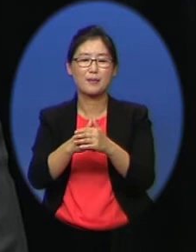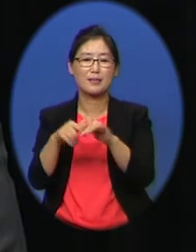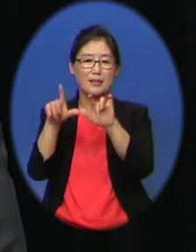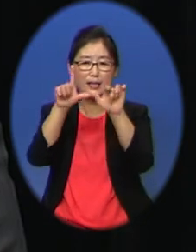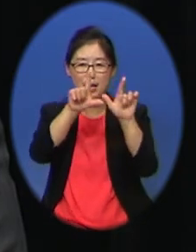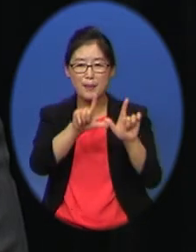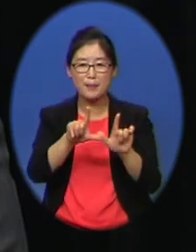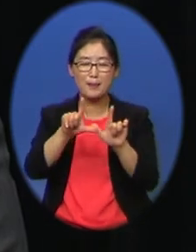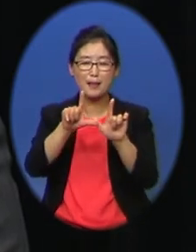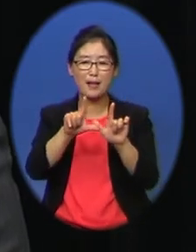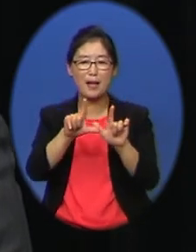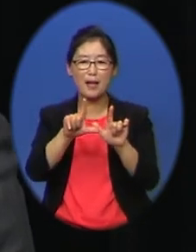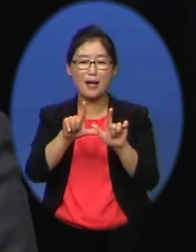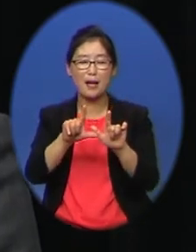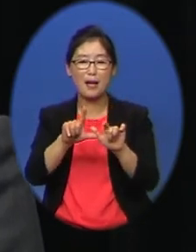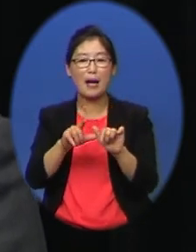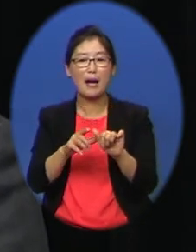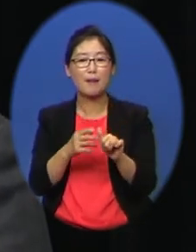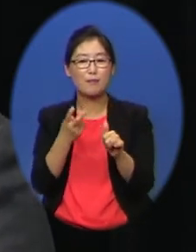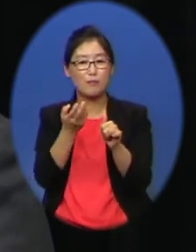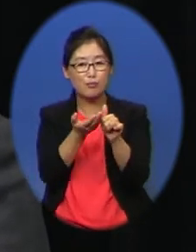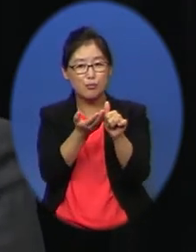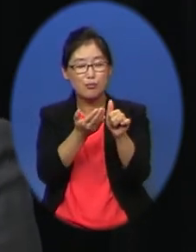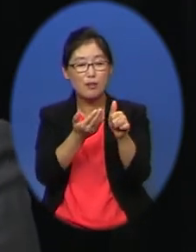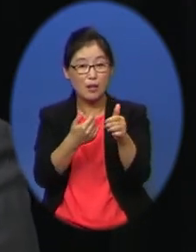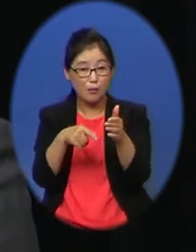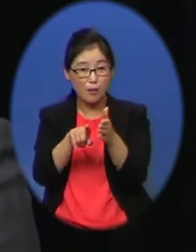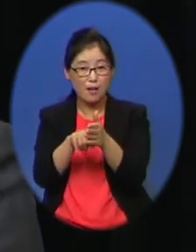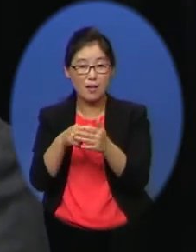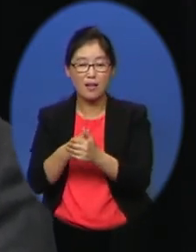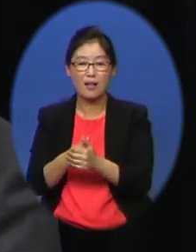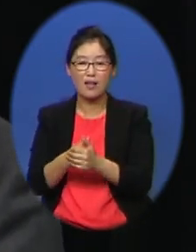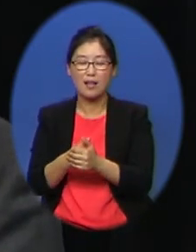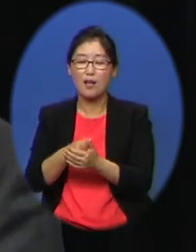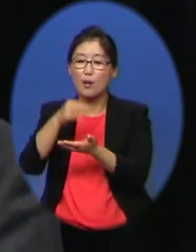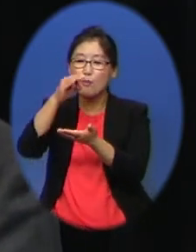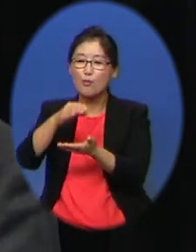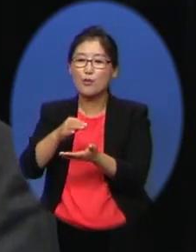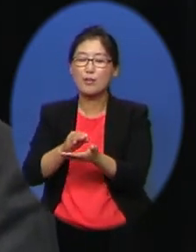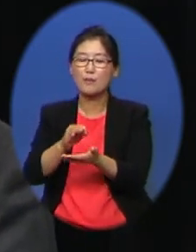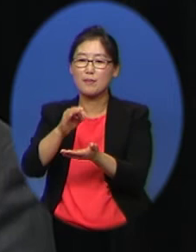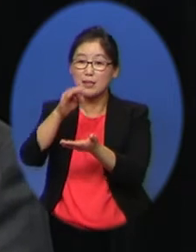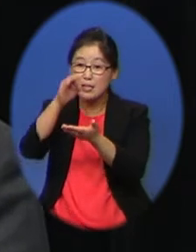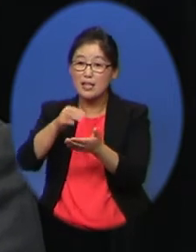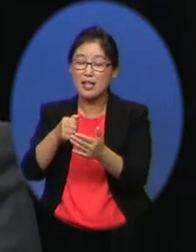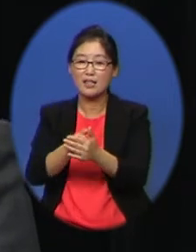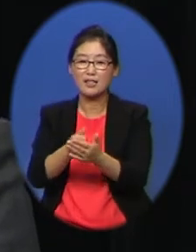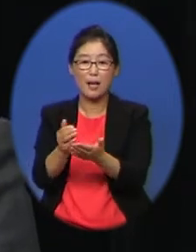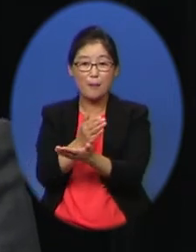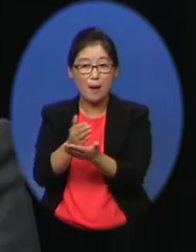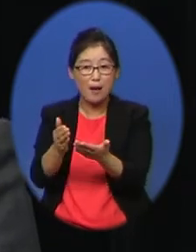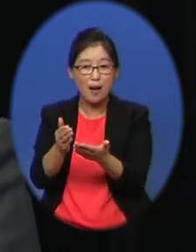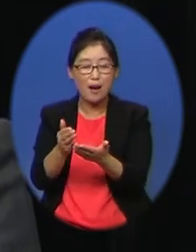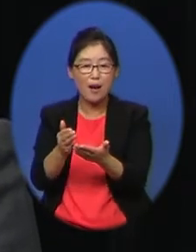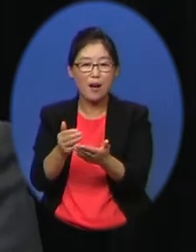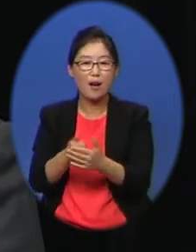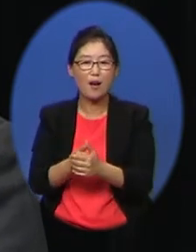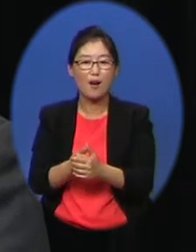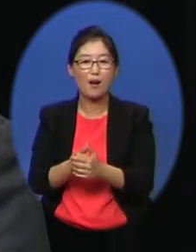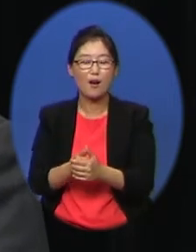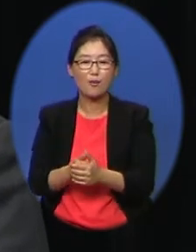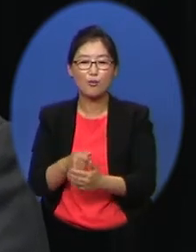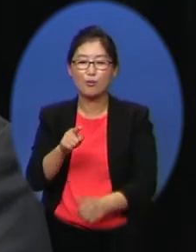일단 부모님의 재산을 처분해서 본인들이 이제 나눠 가진 다음에 그 중에서도 또 이제 부모님을 부양할 자녀가 한두 분이